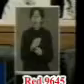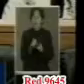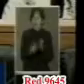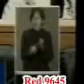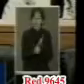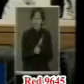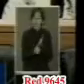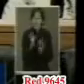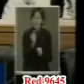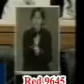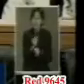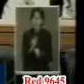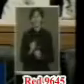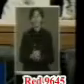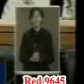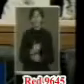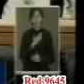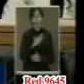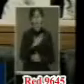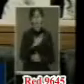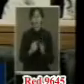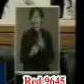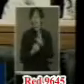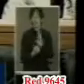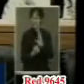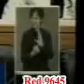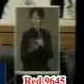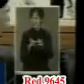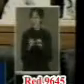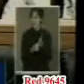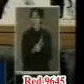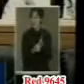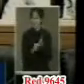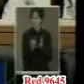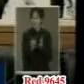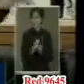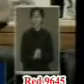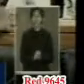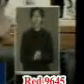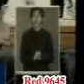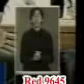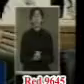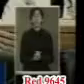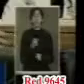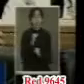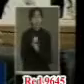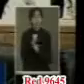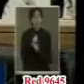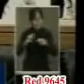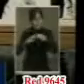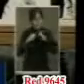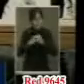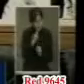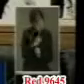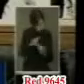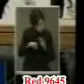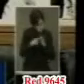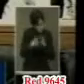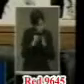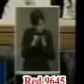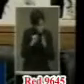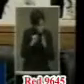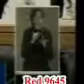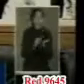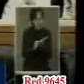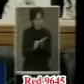ออกของวิกฤตผมขอกราบเรียนกับท่านประธานว่ามันก็ต้องเอาทางข้าวของวิกฤตมาแก้ไขปัญห